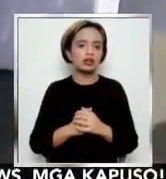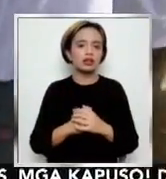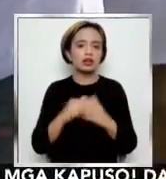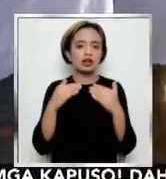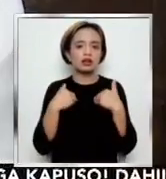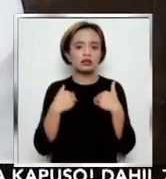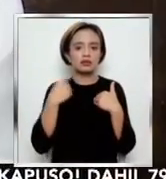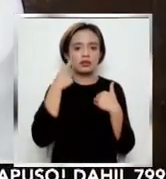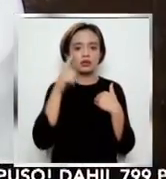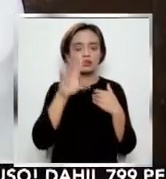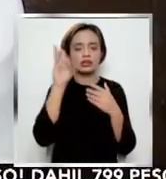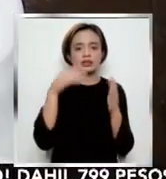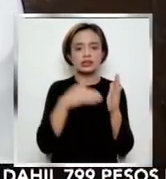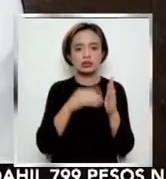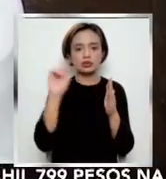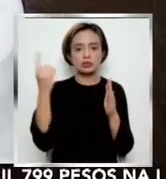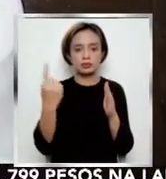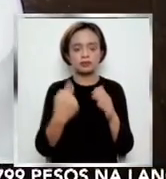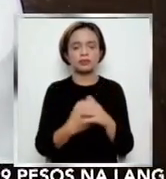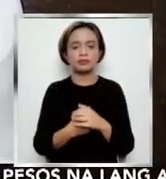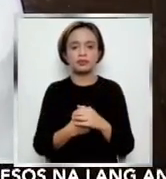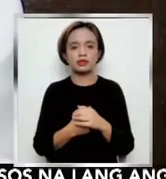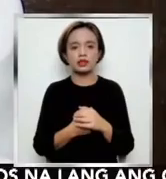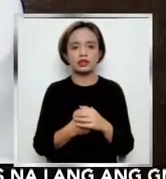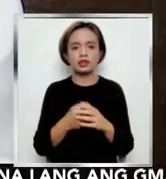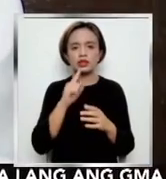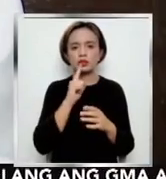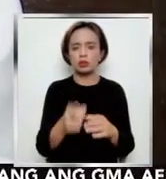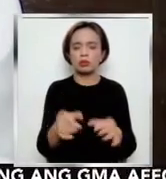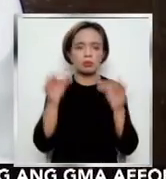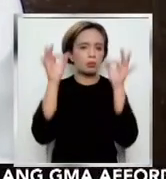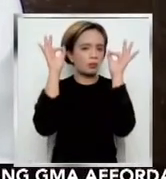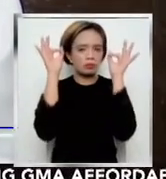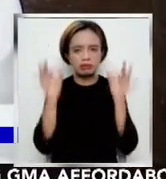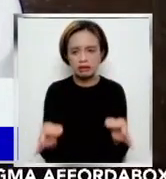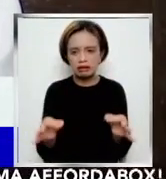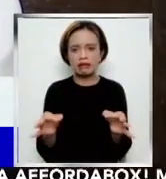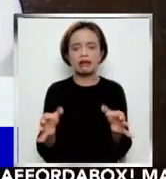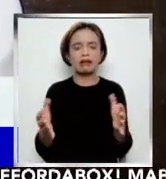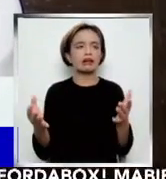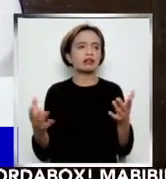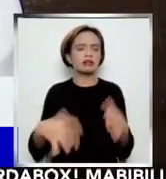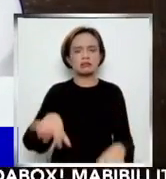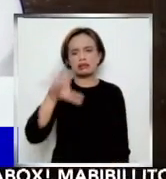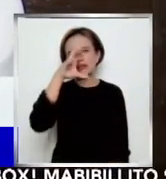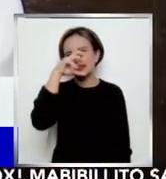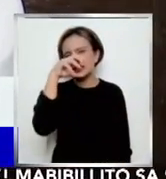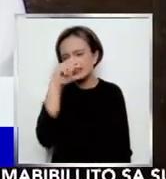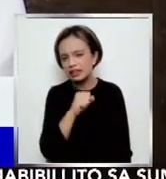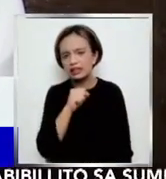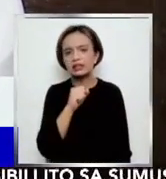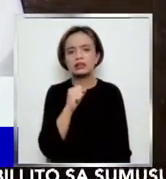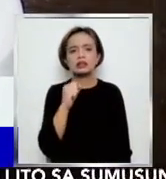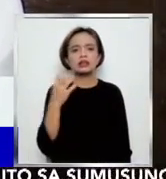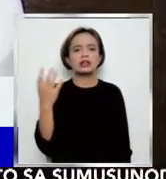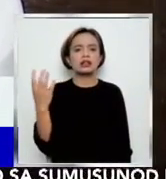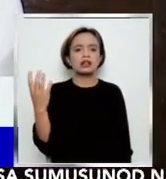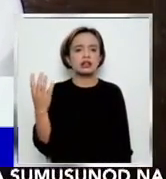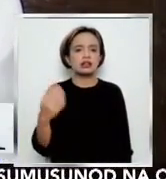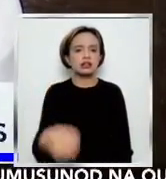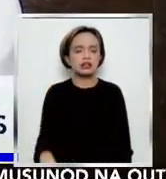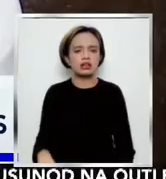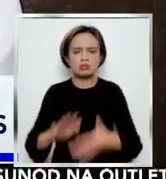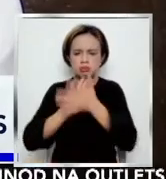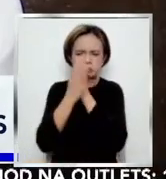6,000 preso. Talagang payat, matatanda na, no? Then so much congestion in the